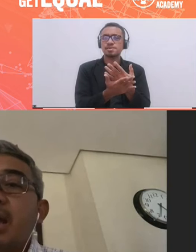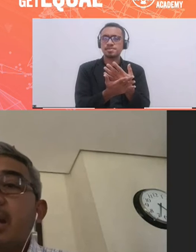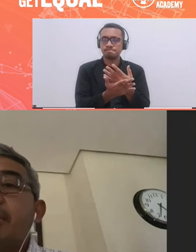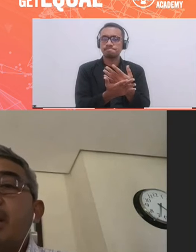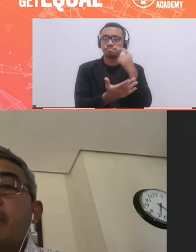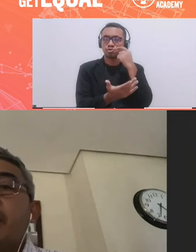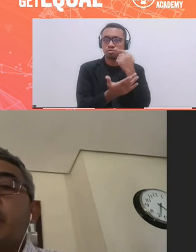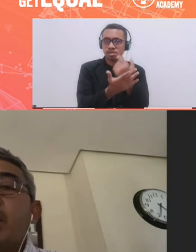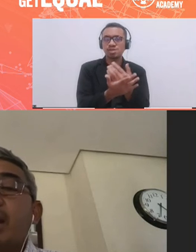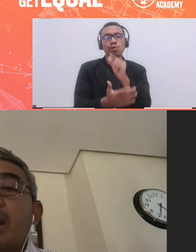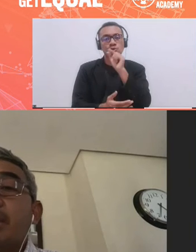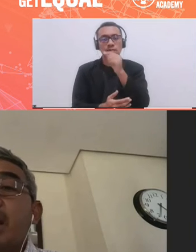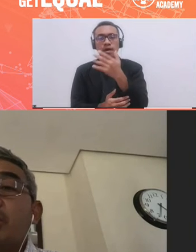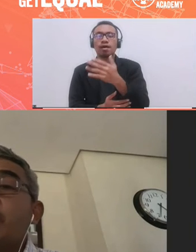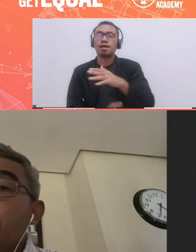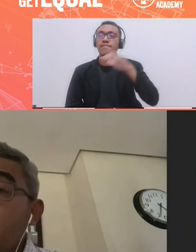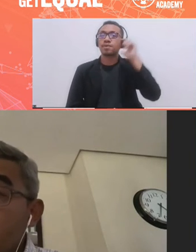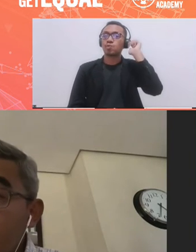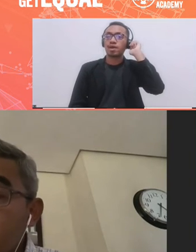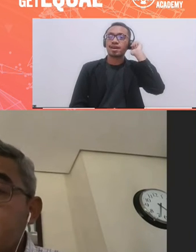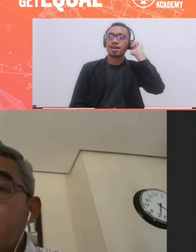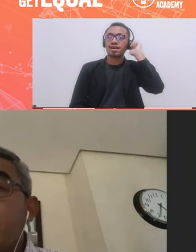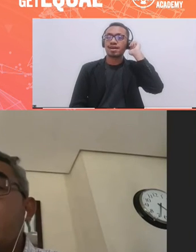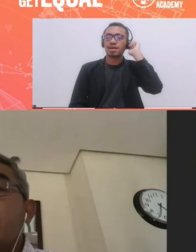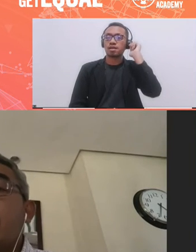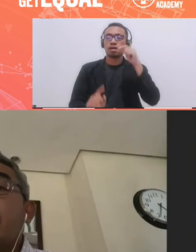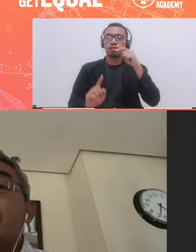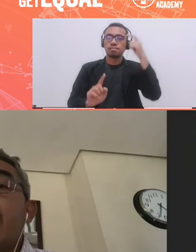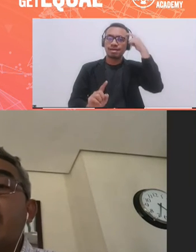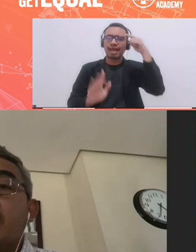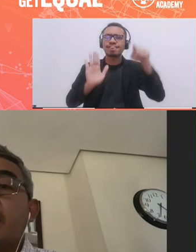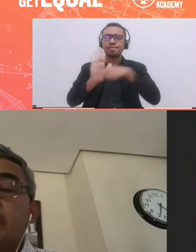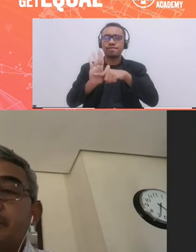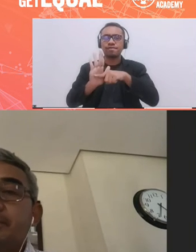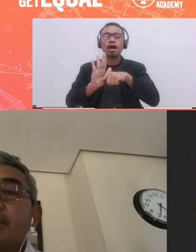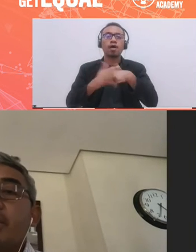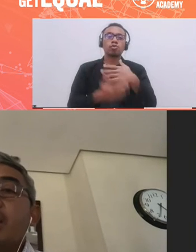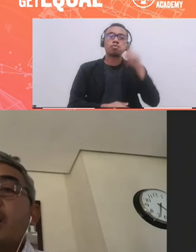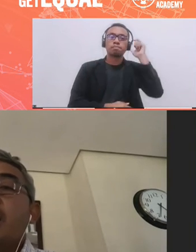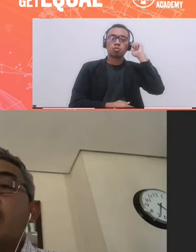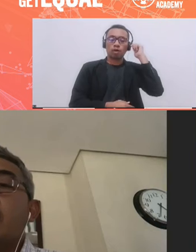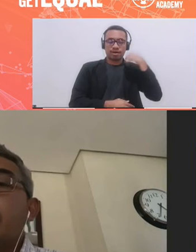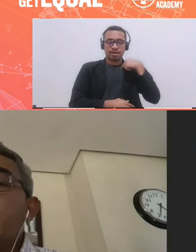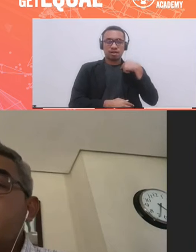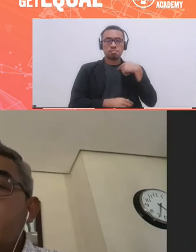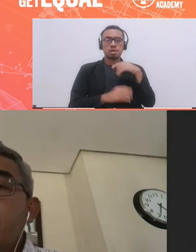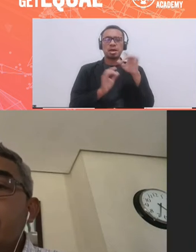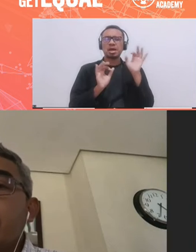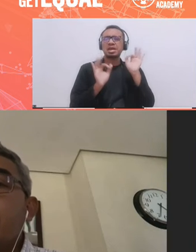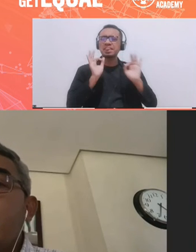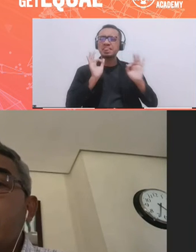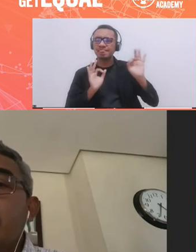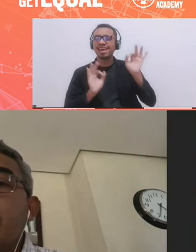stigmatisasi terhadap perempuan yang dalam tanda kutip, mohon maaf ya kalimat saya, kegenitan gitu. Ini sih